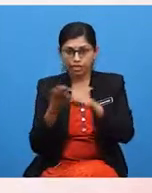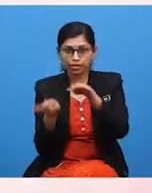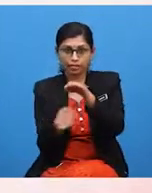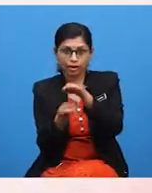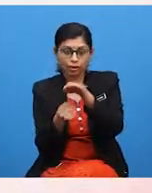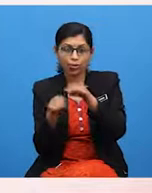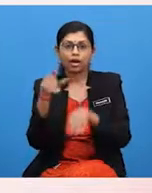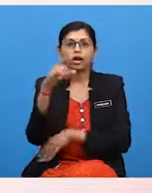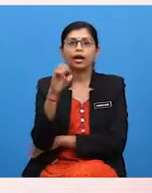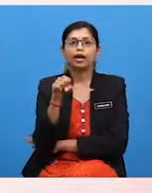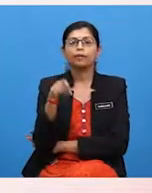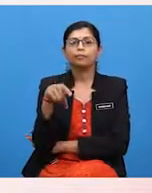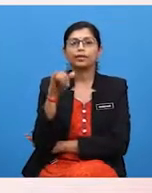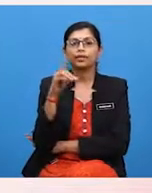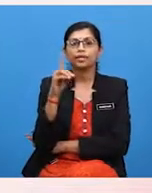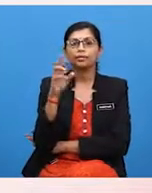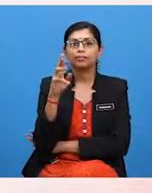akan membentuk gabus.